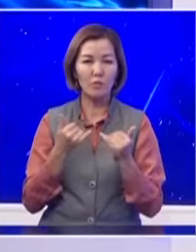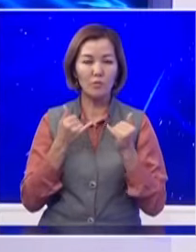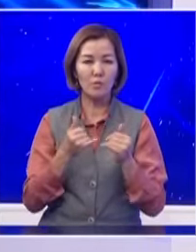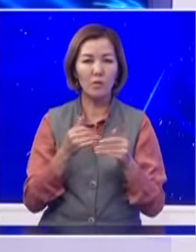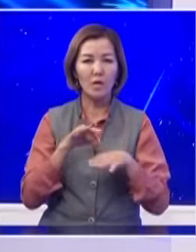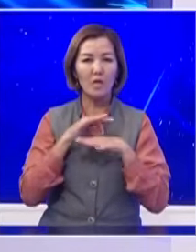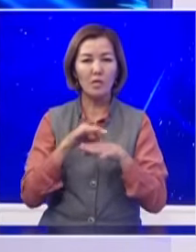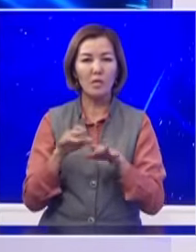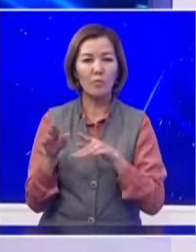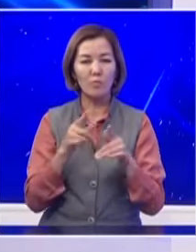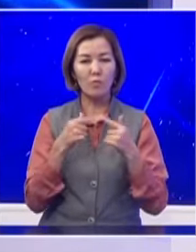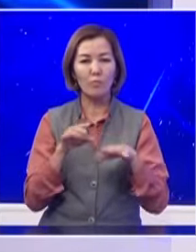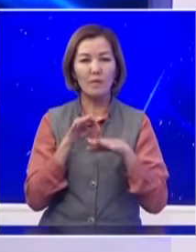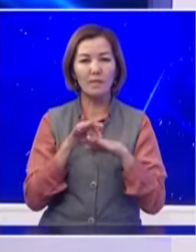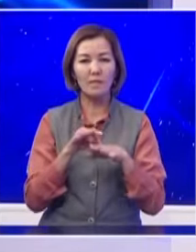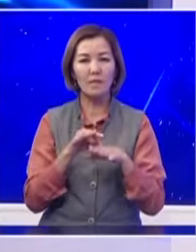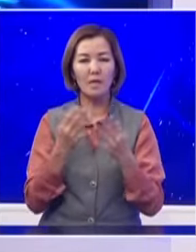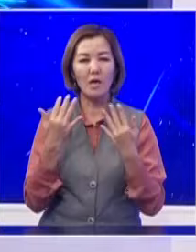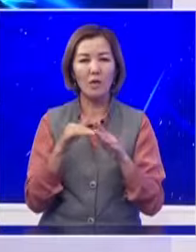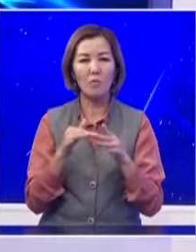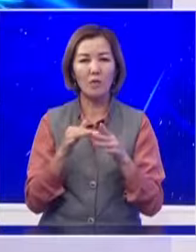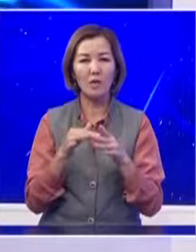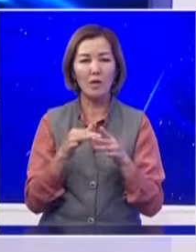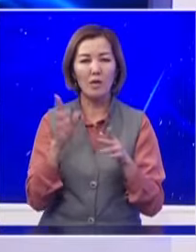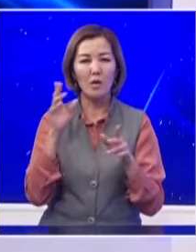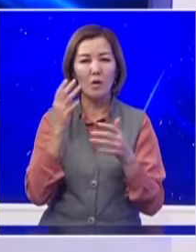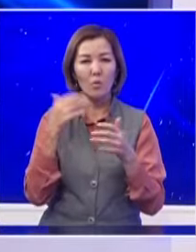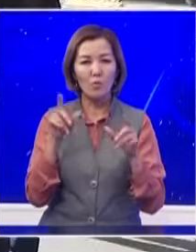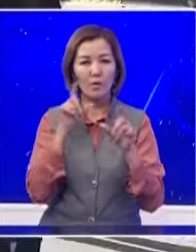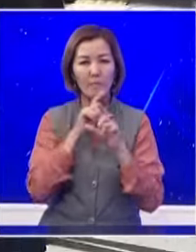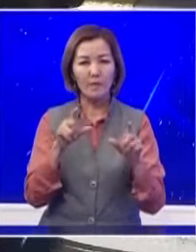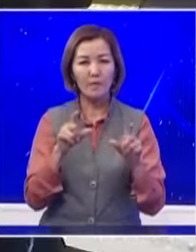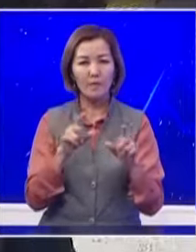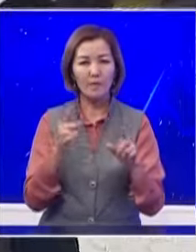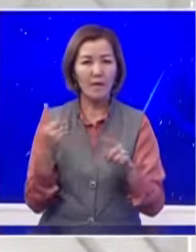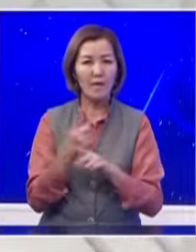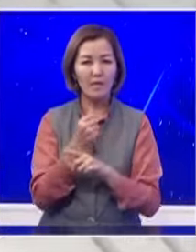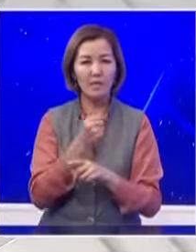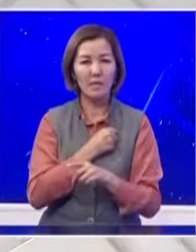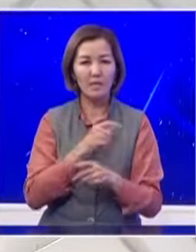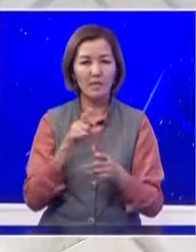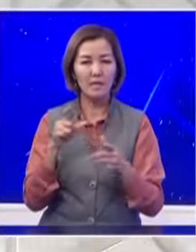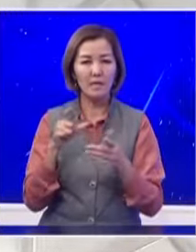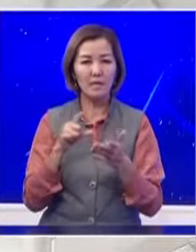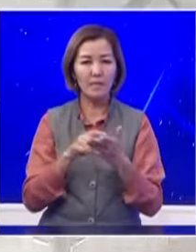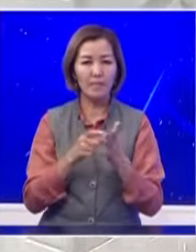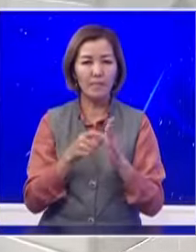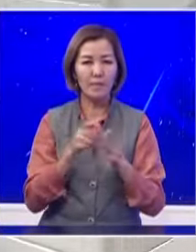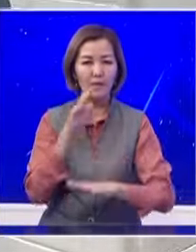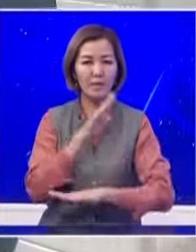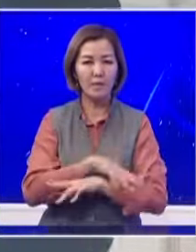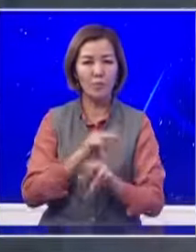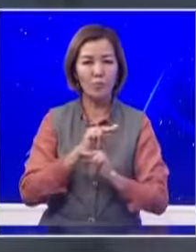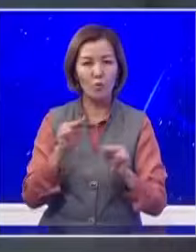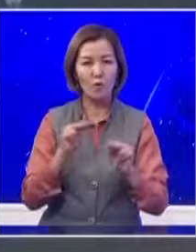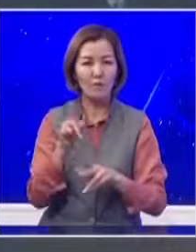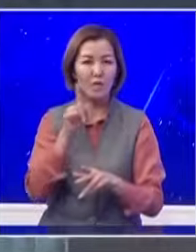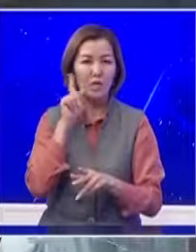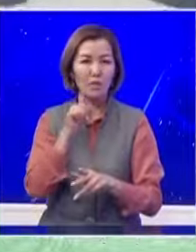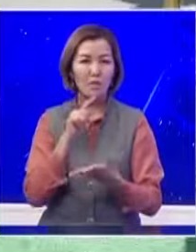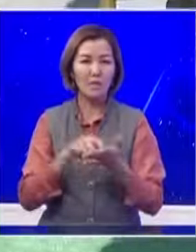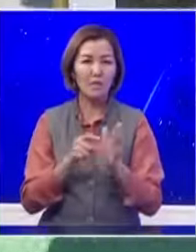шығарып салу рәсімі ұйымдастырылды. Оған ауылдық округтардағы орта мектептерінің алғашқы әскери дайындық пәндерінің мұғалімдері, жас сарбаз